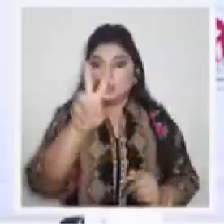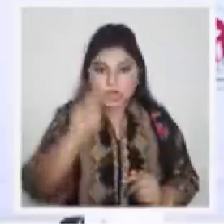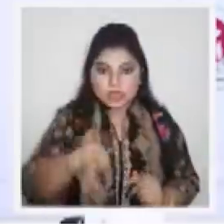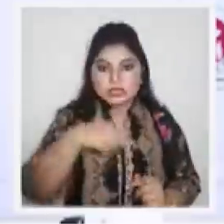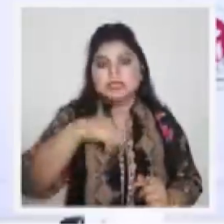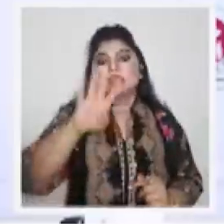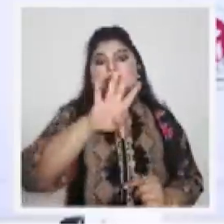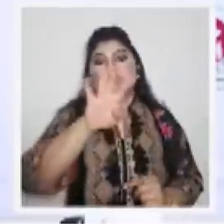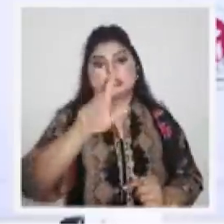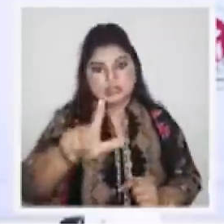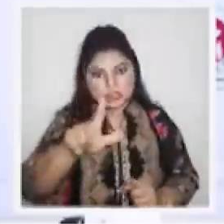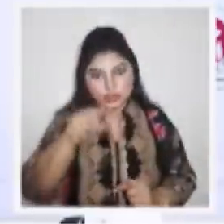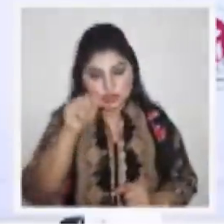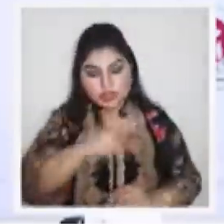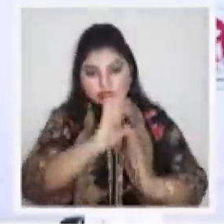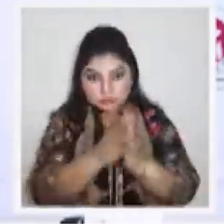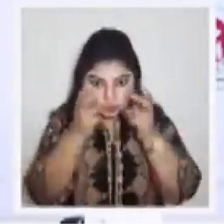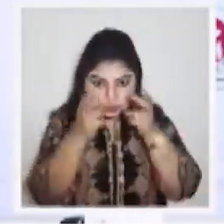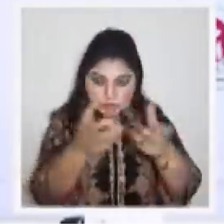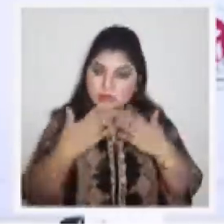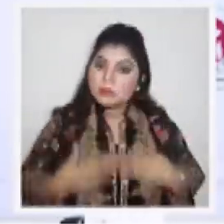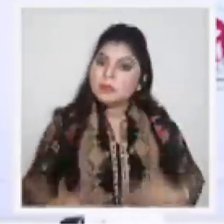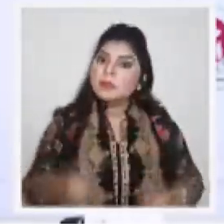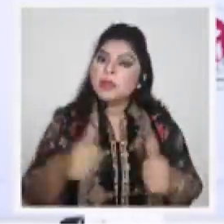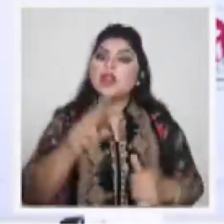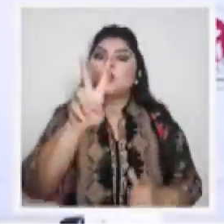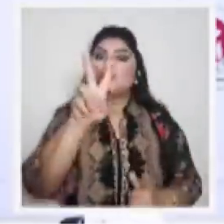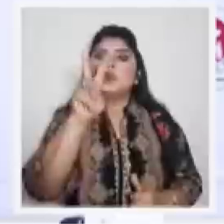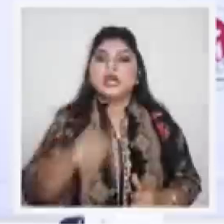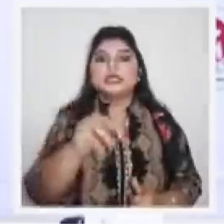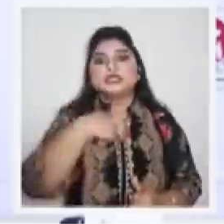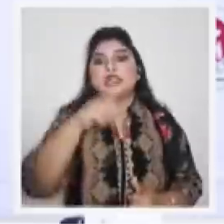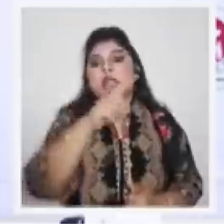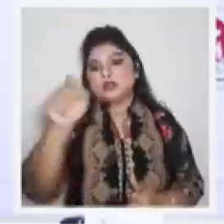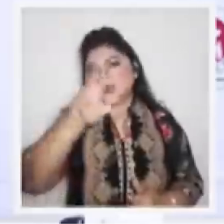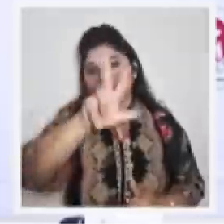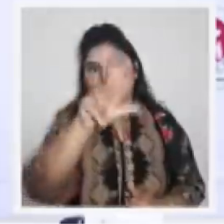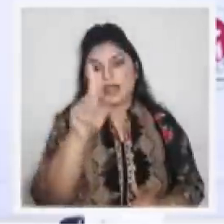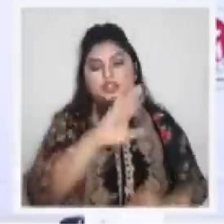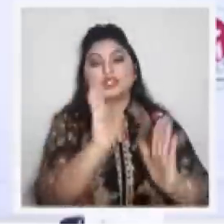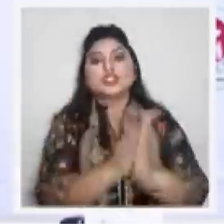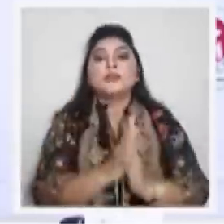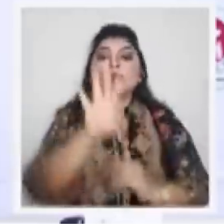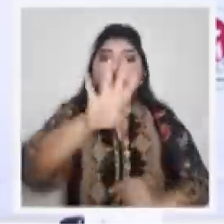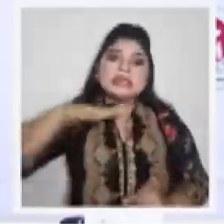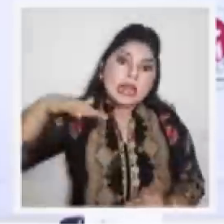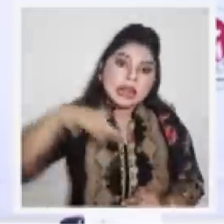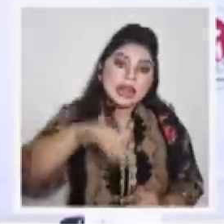18,651 জন। 24 ঘন্টায় কোয়ারেন্টাইনে যুক্ত হয়েছেন 2,060 জন এবং 24 ঘন্টায় কোয়ারেন্টাইন থেকে ছাড়া